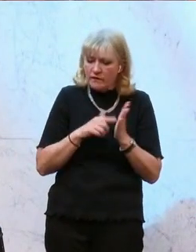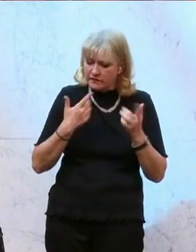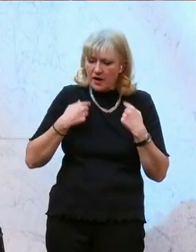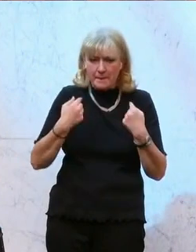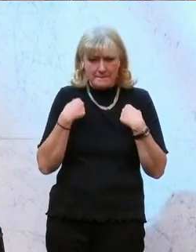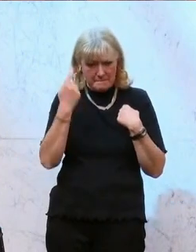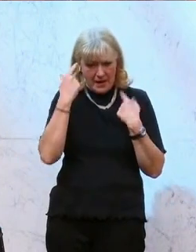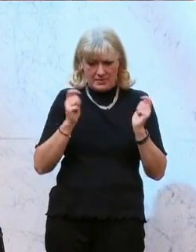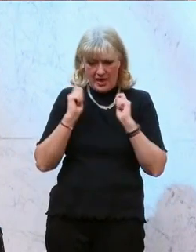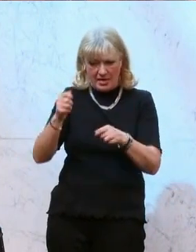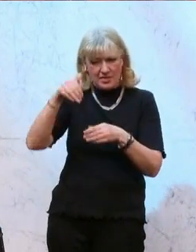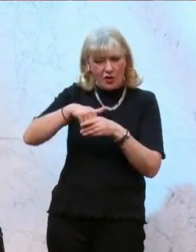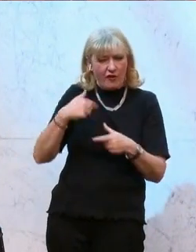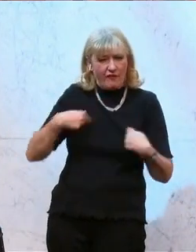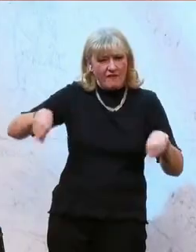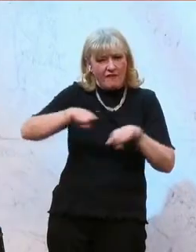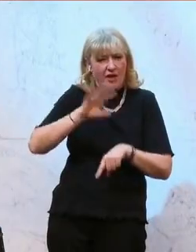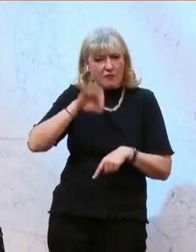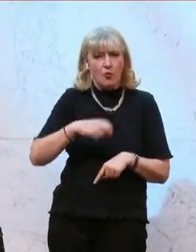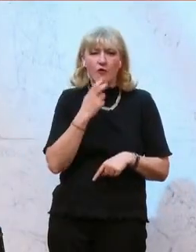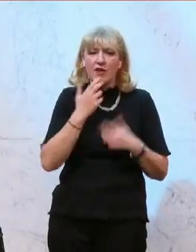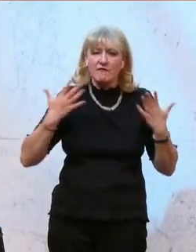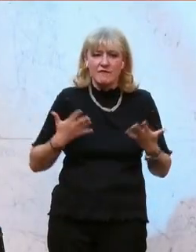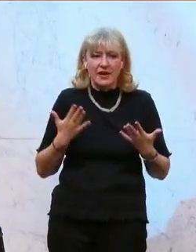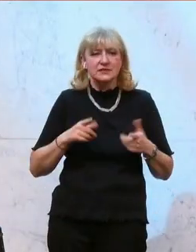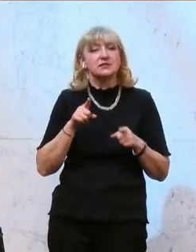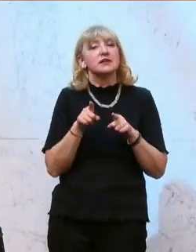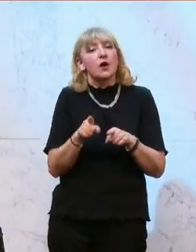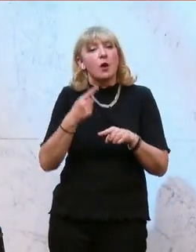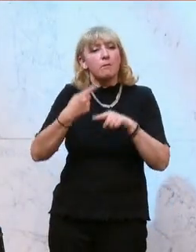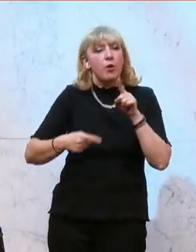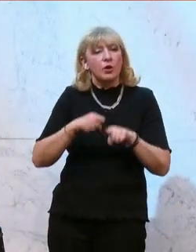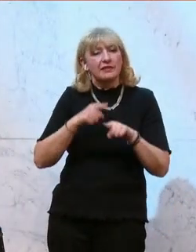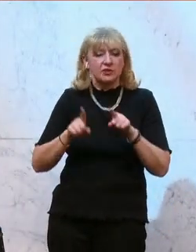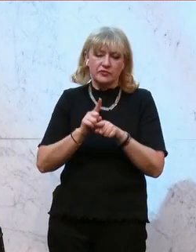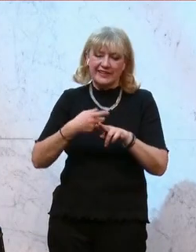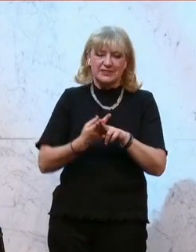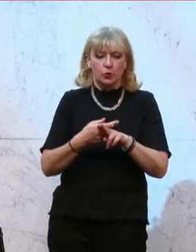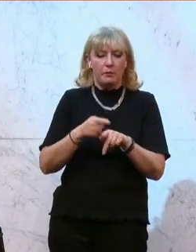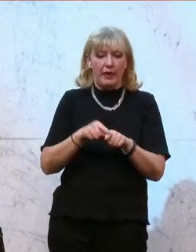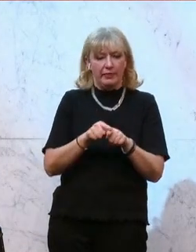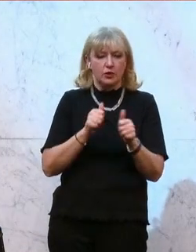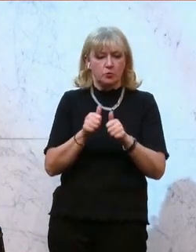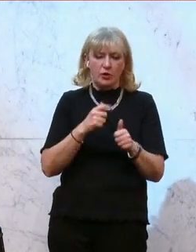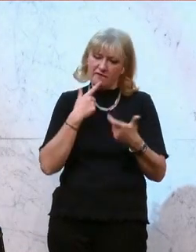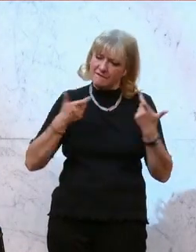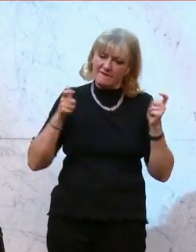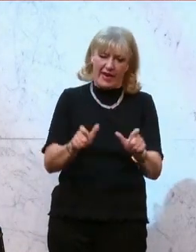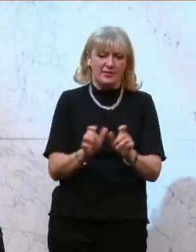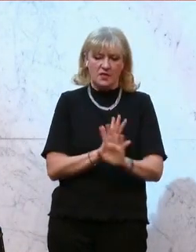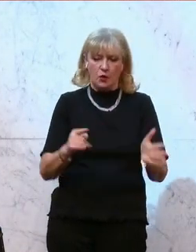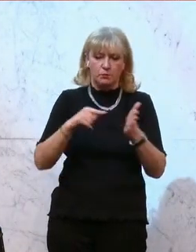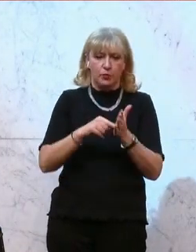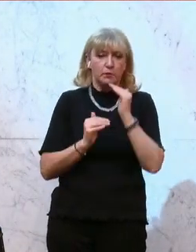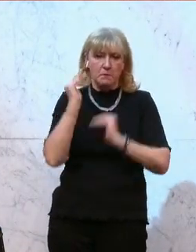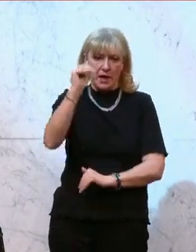diesem Antrag geht. Es geht darum, eine politische Instrumentalisierung des Sports zu verhindern. Punkt. Um nichts anderes